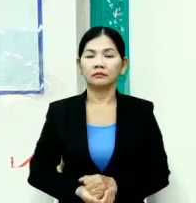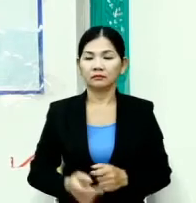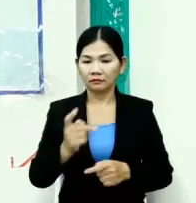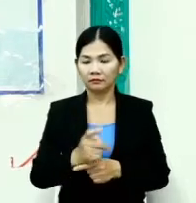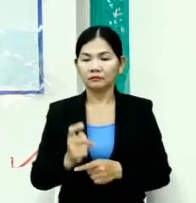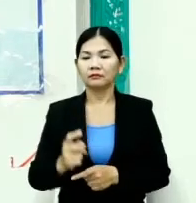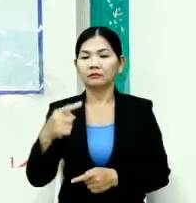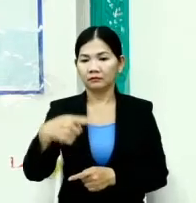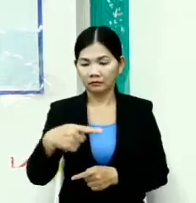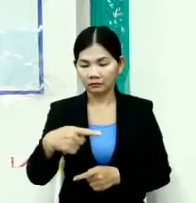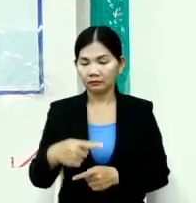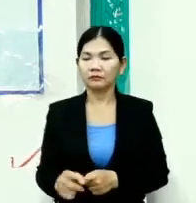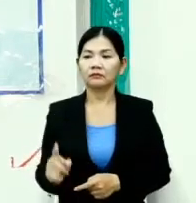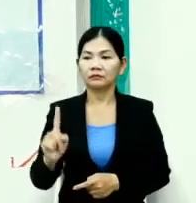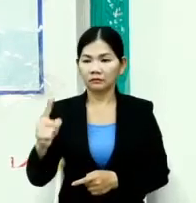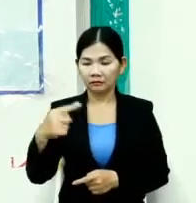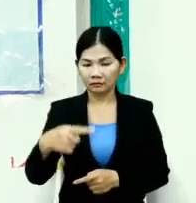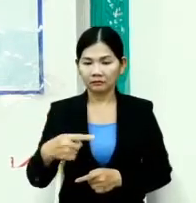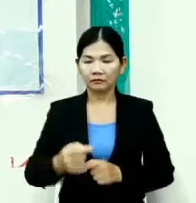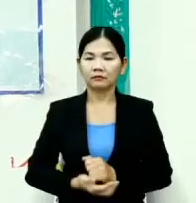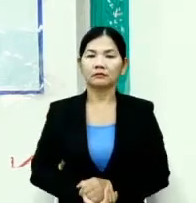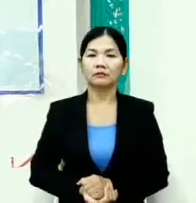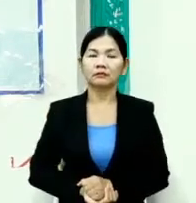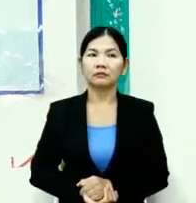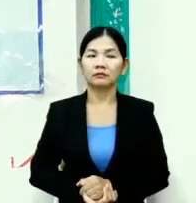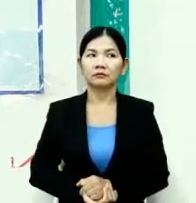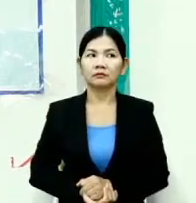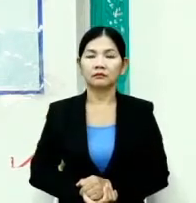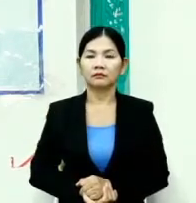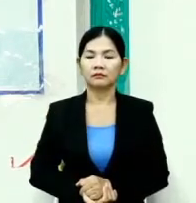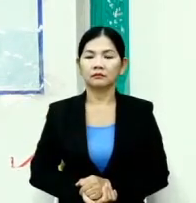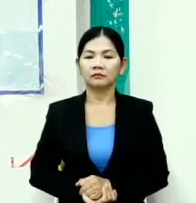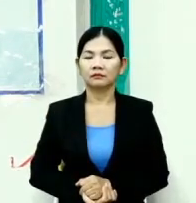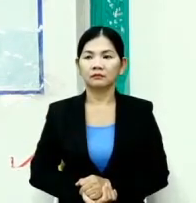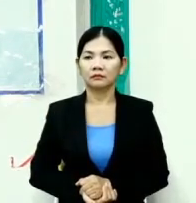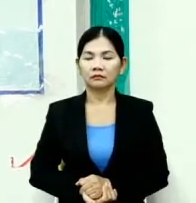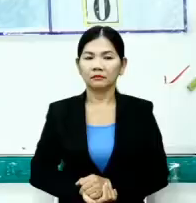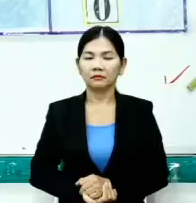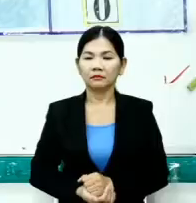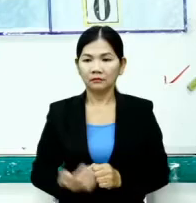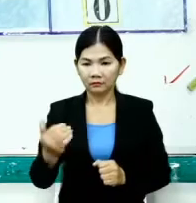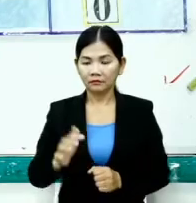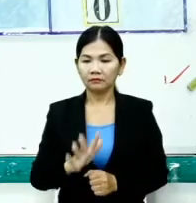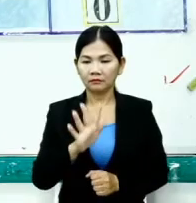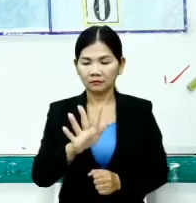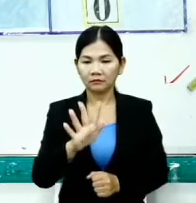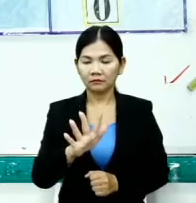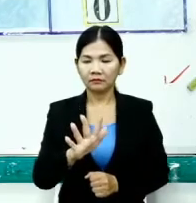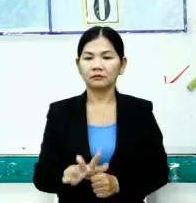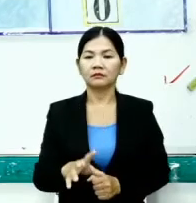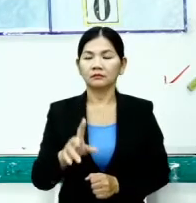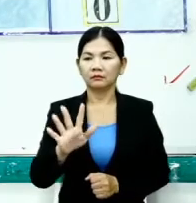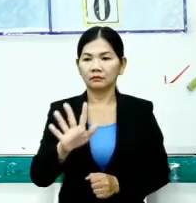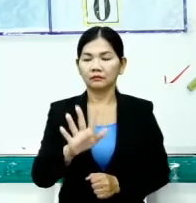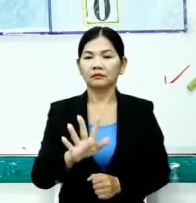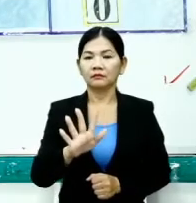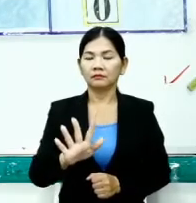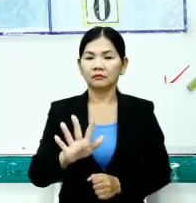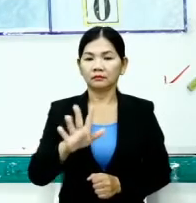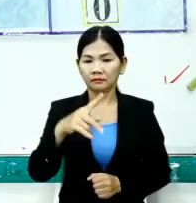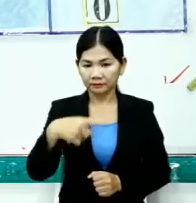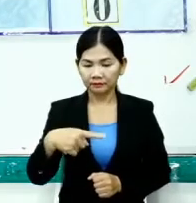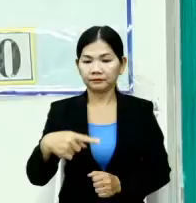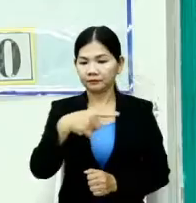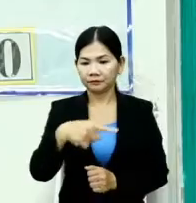ង់ពាន់គឺតំណាងឲ្យ1000មានលេខ1ណាកូនណាចាអញ្ចឹង5000បក4000នៅស